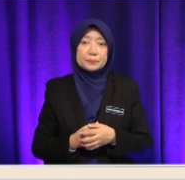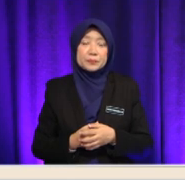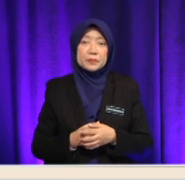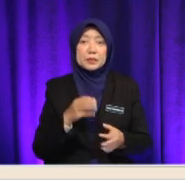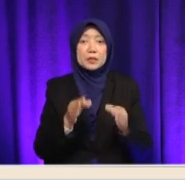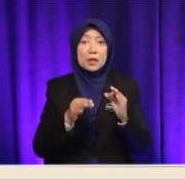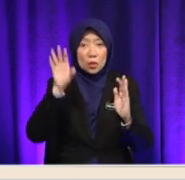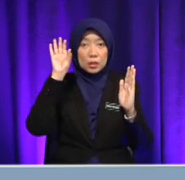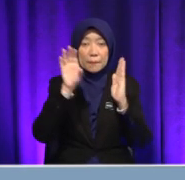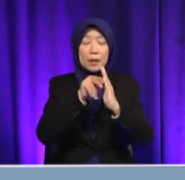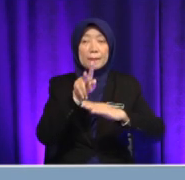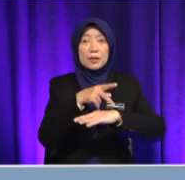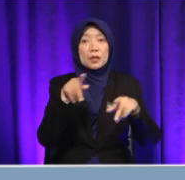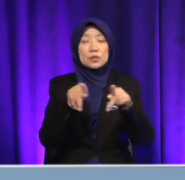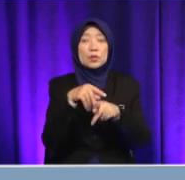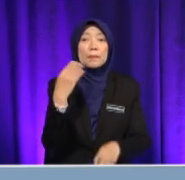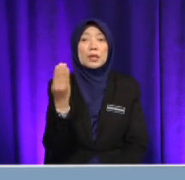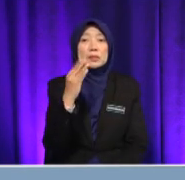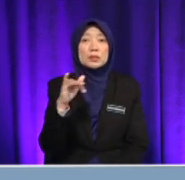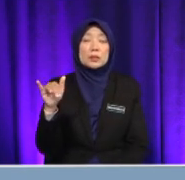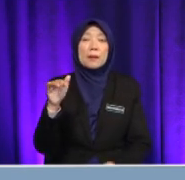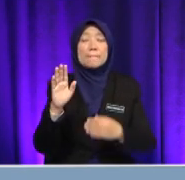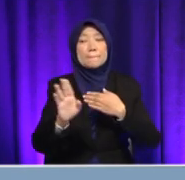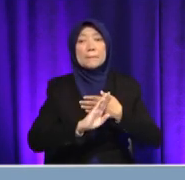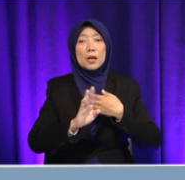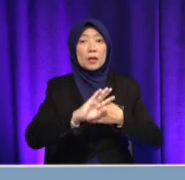kalau gambar kasur ini biasanya bahaya